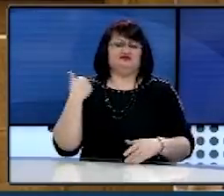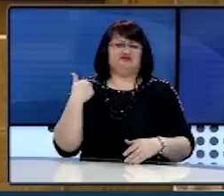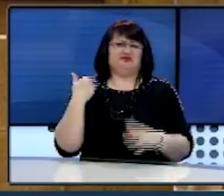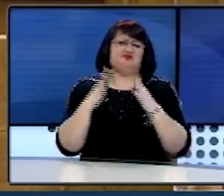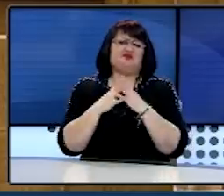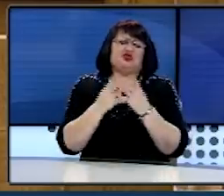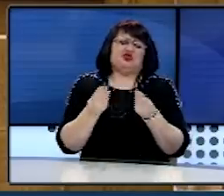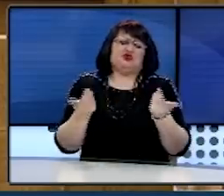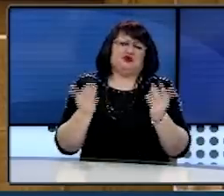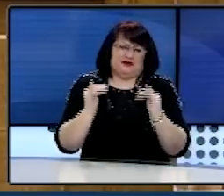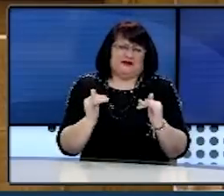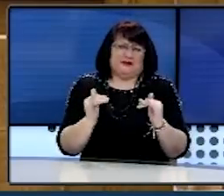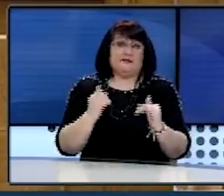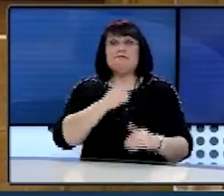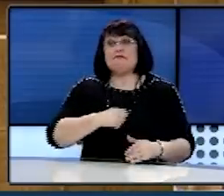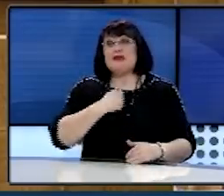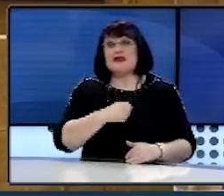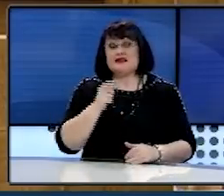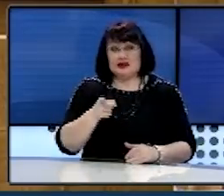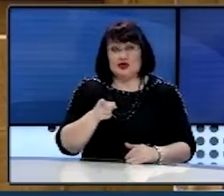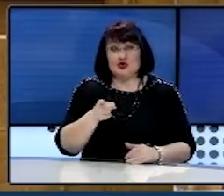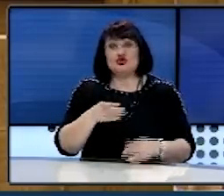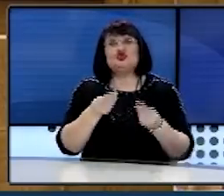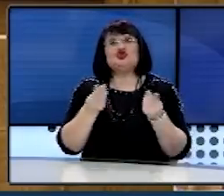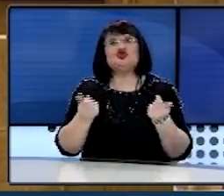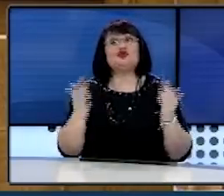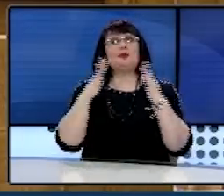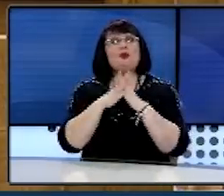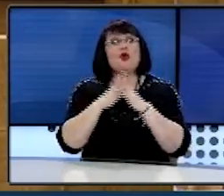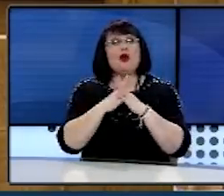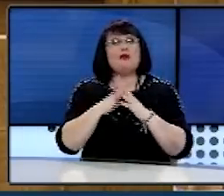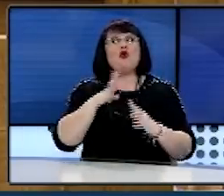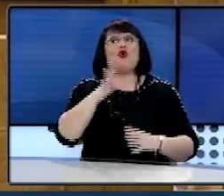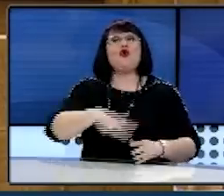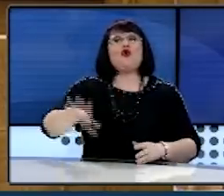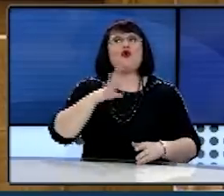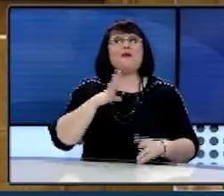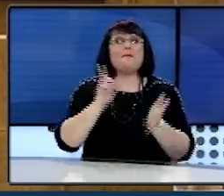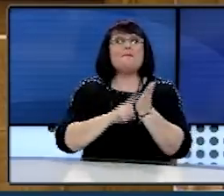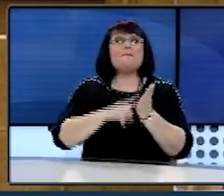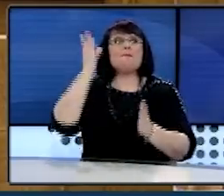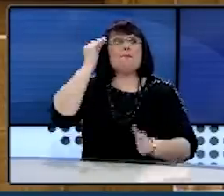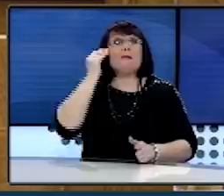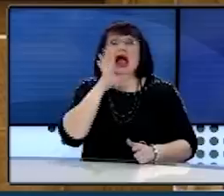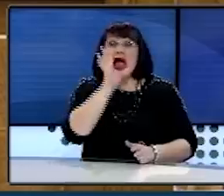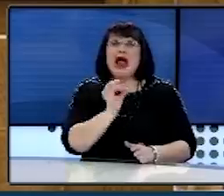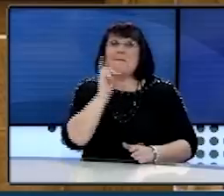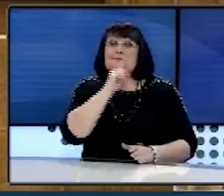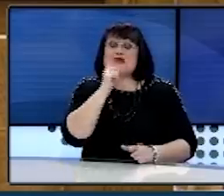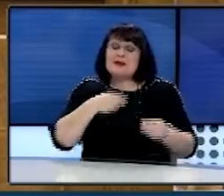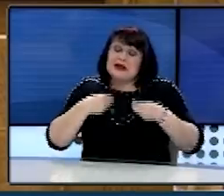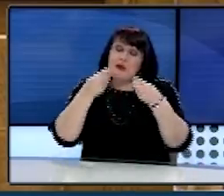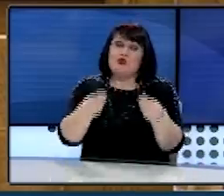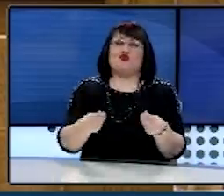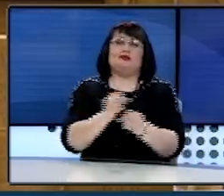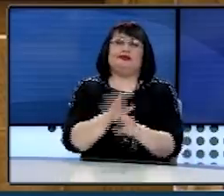έτσι γίνεται. Δυστυχώς όμως, επειδή έτσι γίνεται, ο κόσμος πρέπει να ξέρει την αλήθεια και τα ψέματα που του